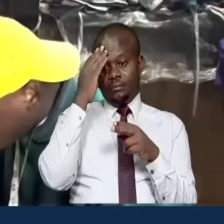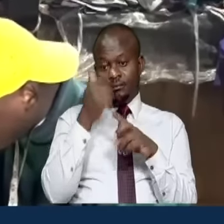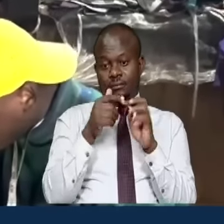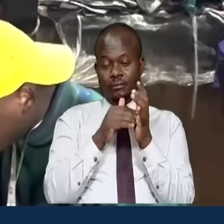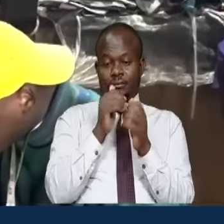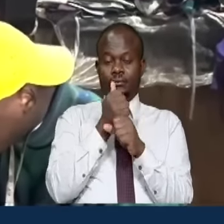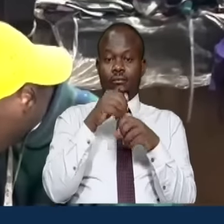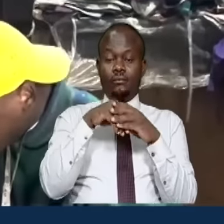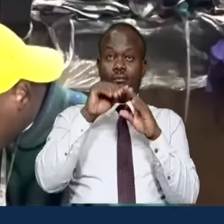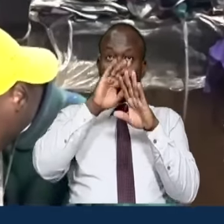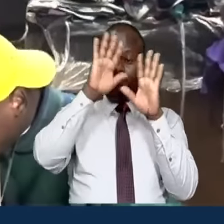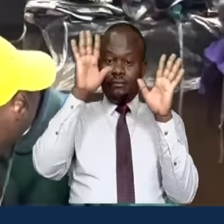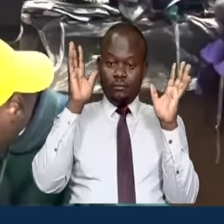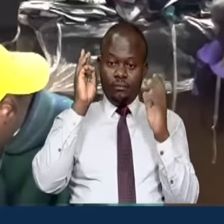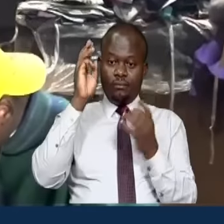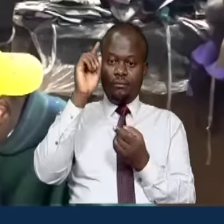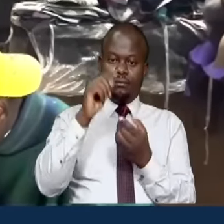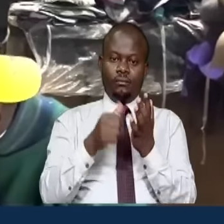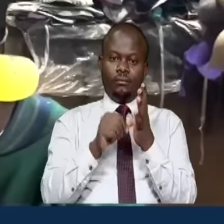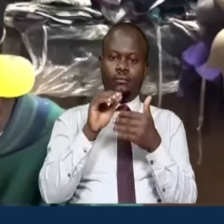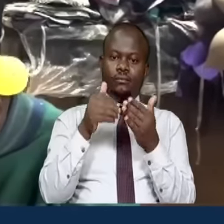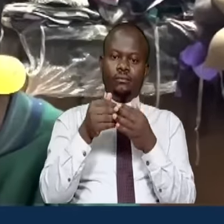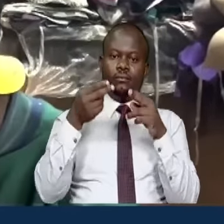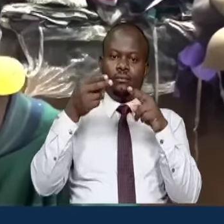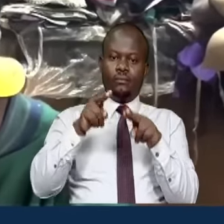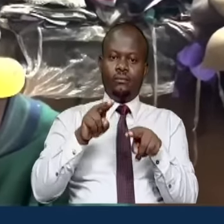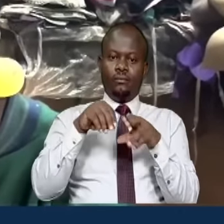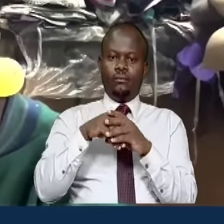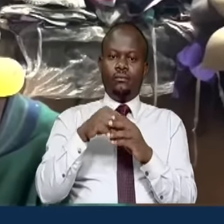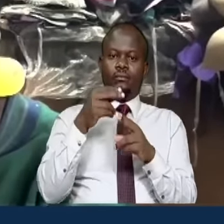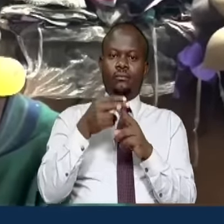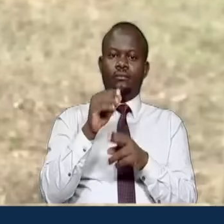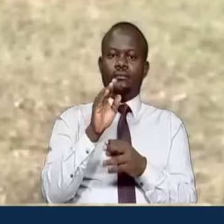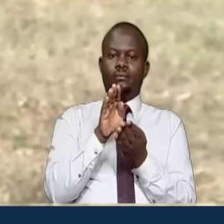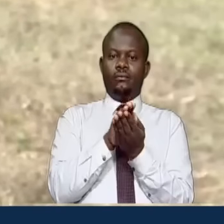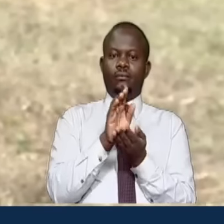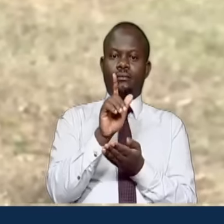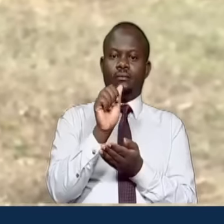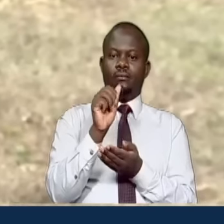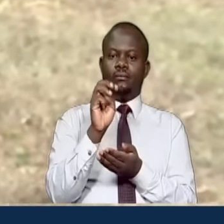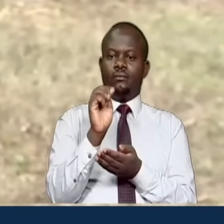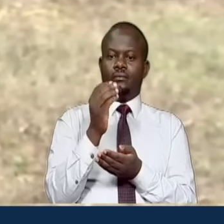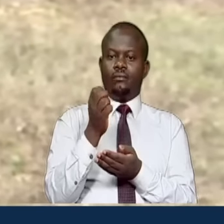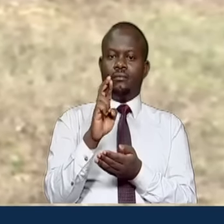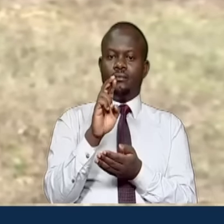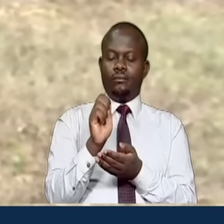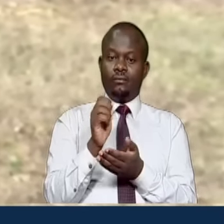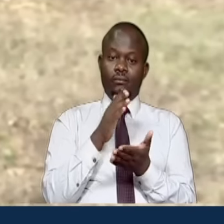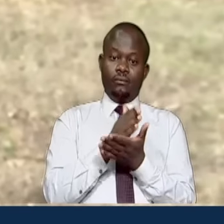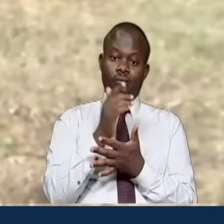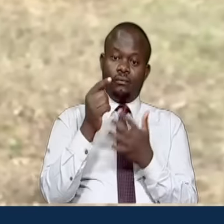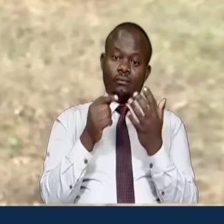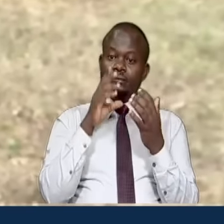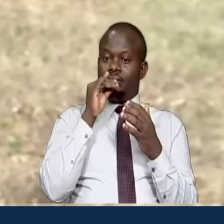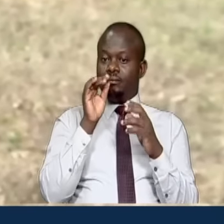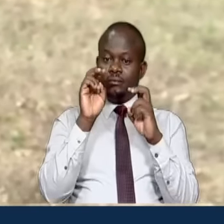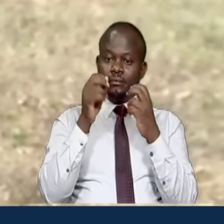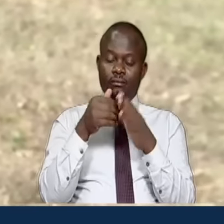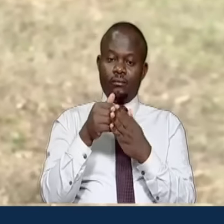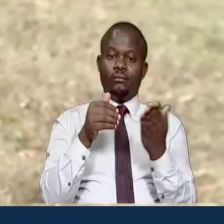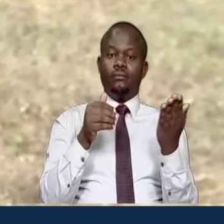bakorera mu mucyo, ibizagabanya ingorane zose zajyaga zibaho mu bizwi nka Banki Rambere. Ariko rwose mutubabare icyo kintu cyo kuvuga ngo